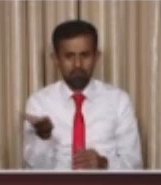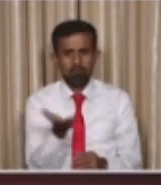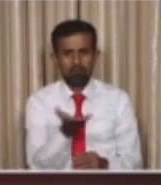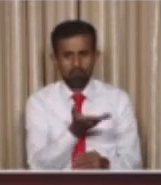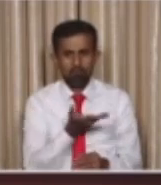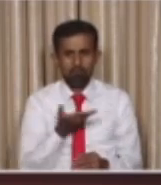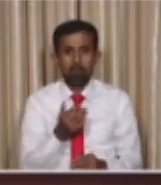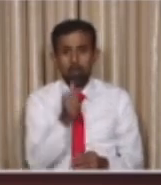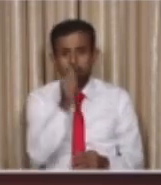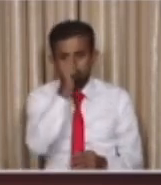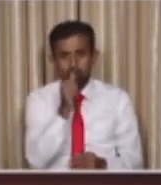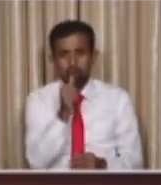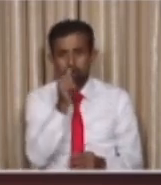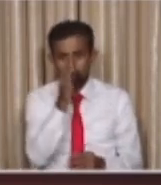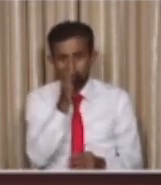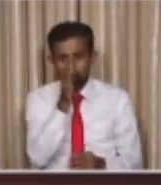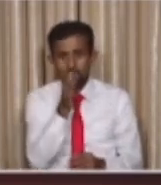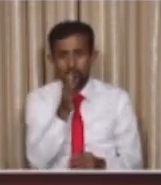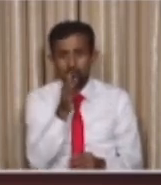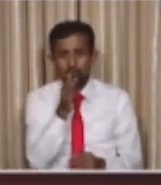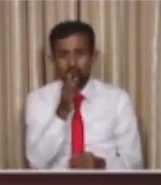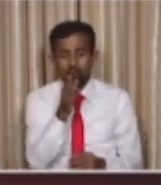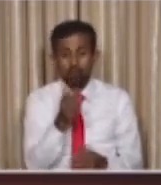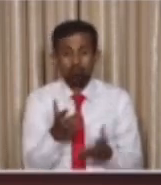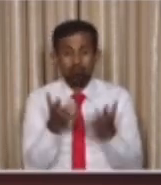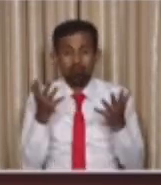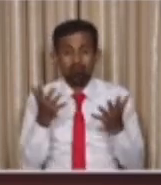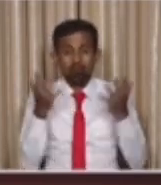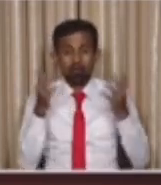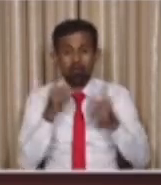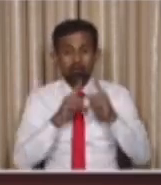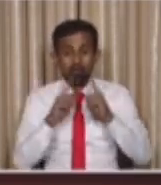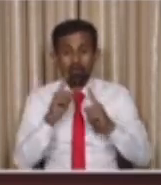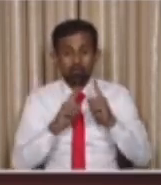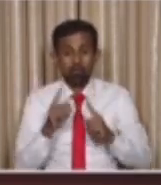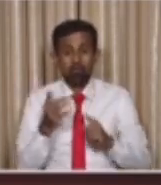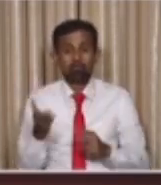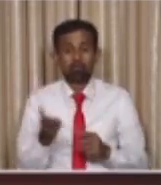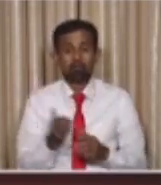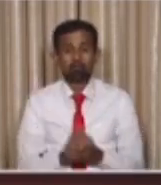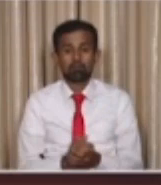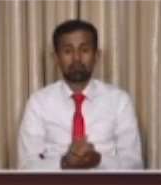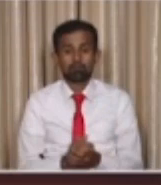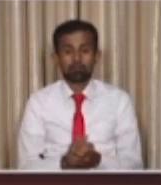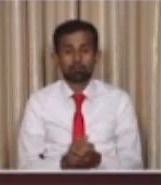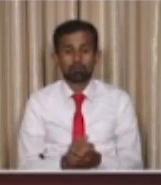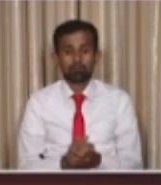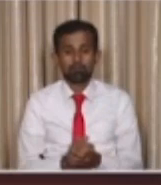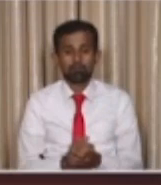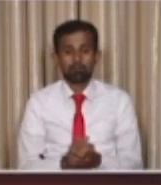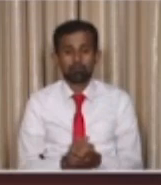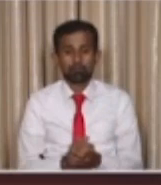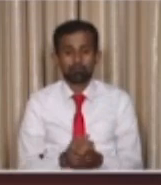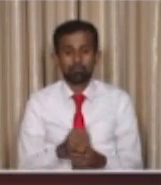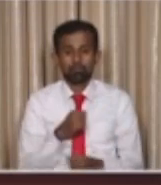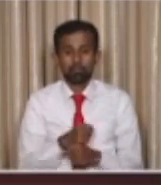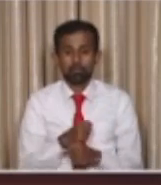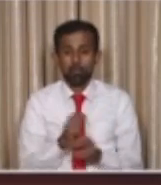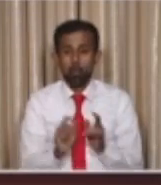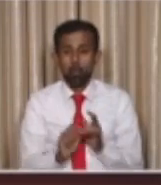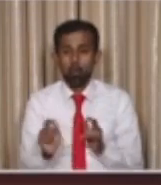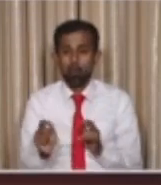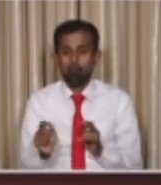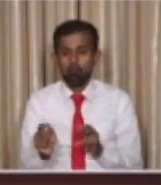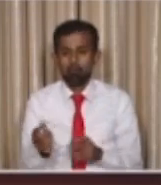මේ හොරකම දූෂණය වංචාව ගැන වැඩි වැඩියෙන් කතා කරන්න පටන් අරගෙන තිබෙන්නේ. ඒ වගේම රාජ්‍ය ආයතනවල